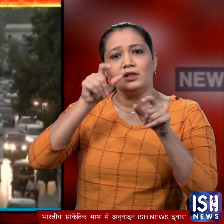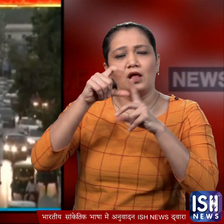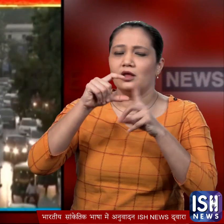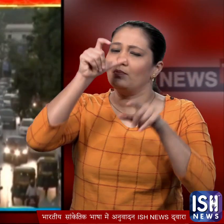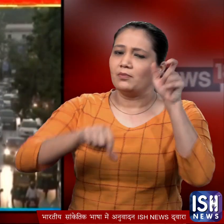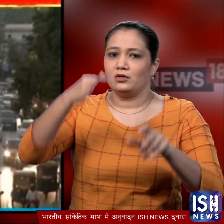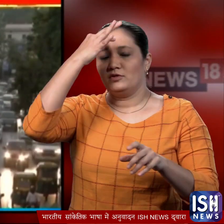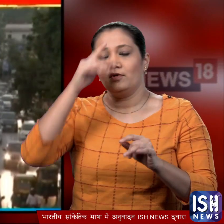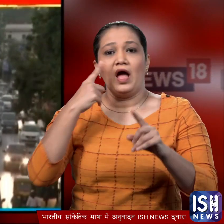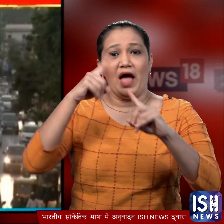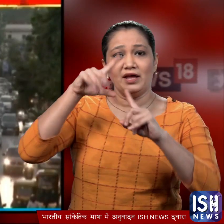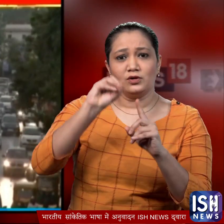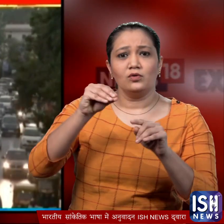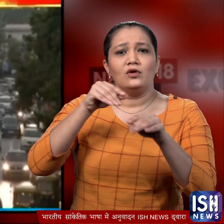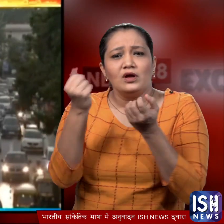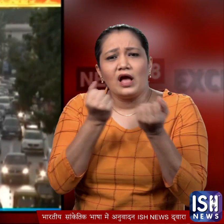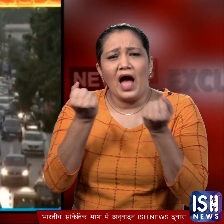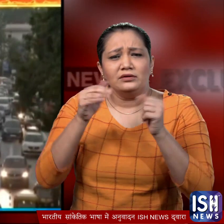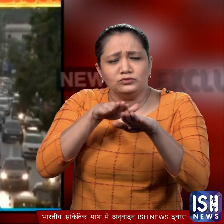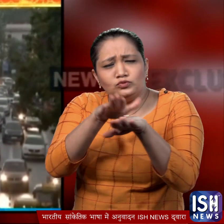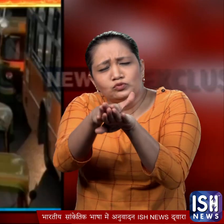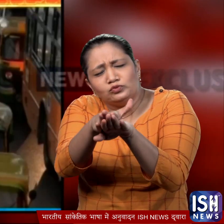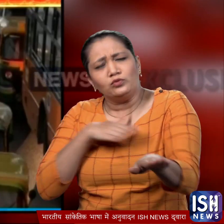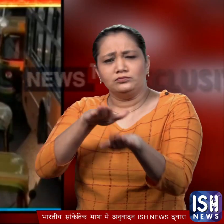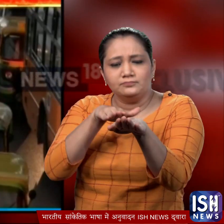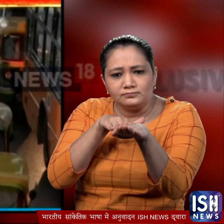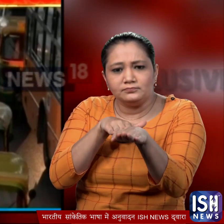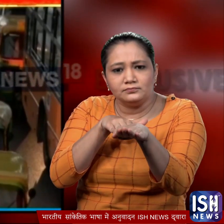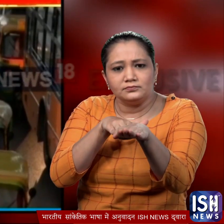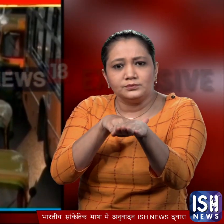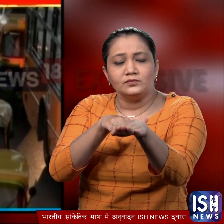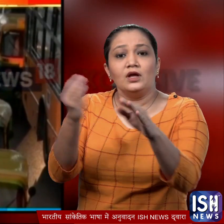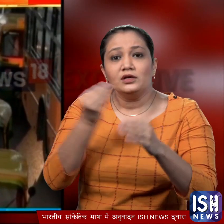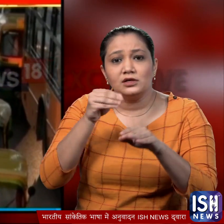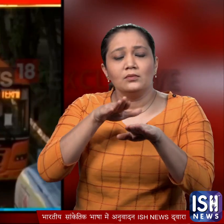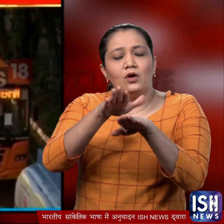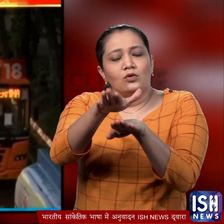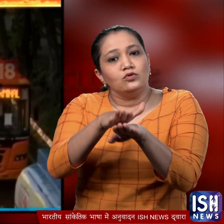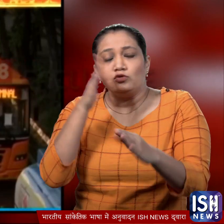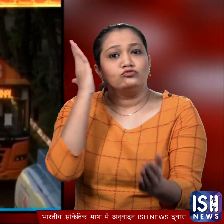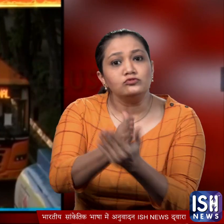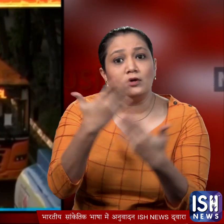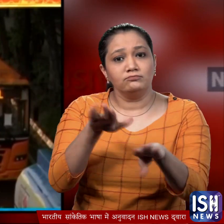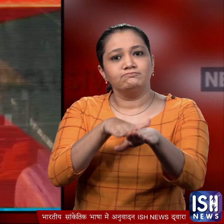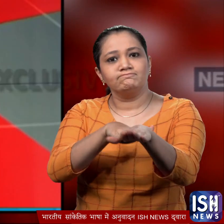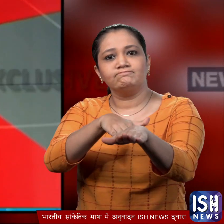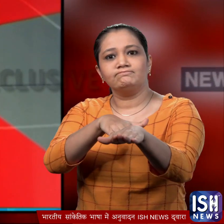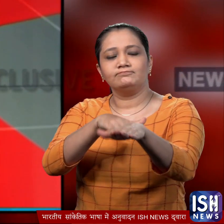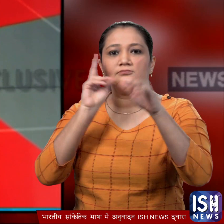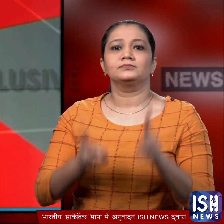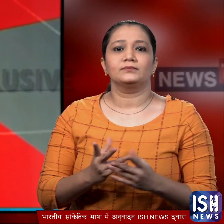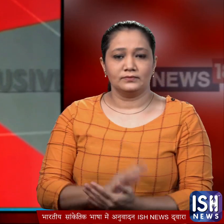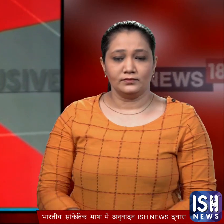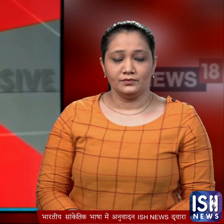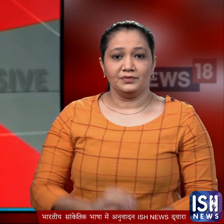किया। आईटीओ पर तो गाड़ियां चींटी की तरह धीरे धीरे आगे बढ़ती दिखी। कई बार तो ऐसा हुआ कि उनकी स्पीड पर पूरी तरह ब्रेक लग गया। सौभाग्य